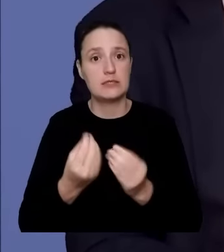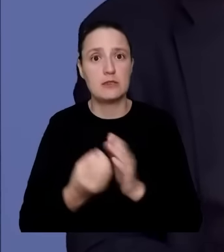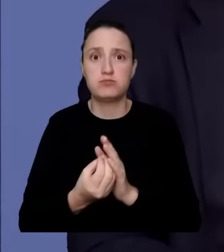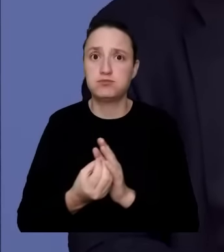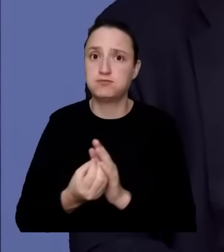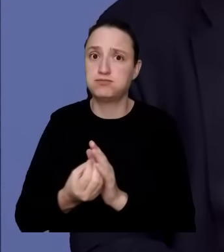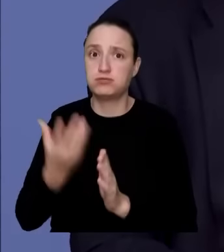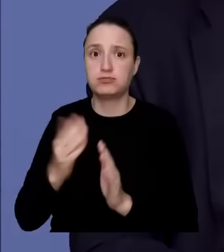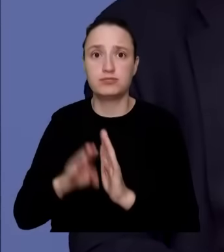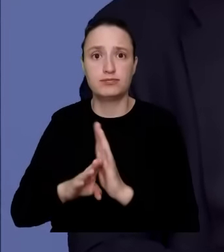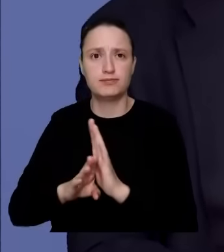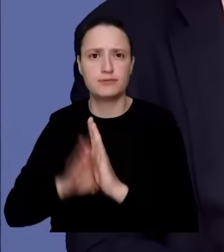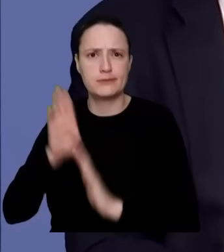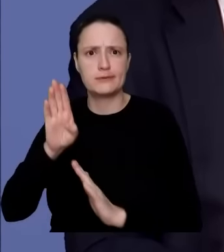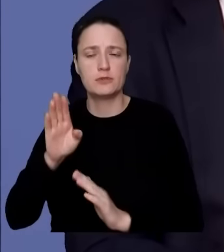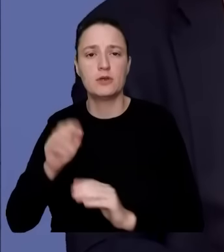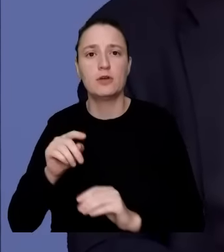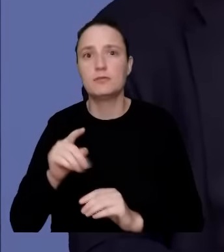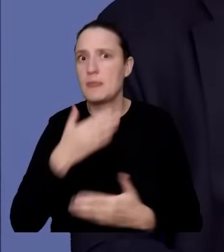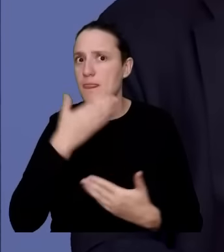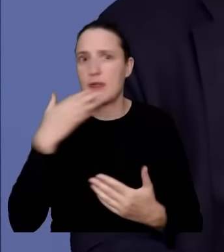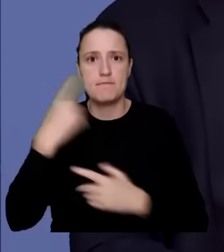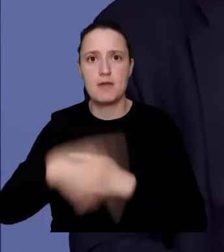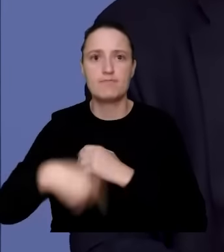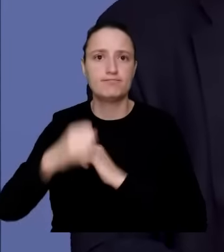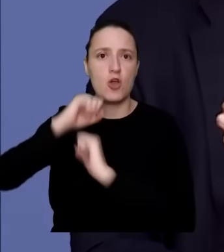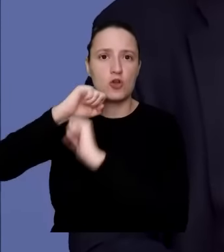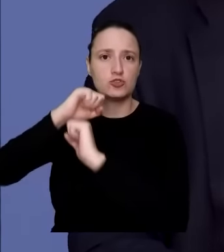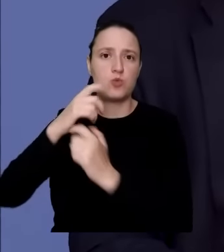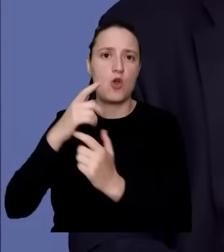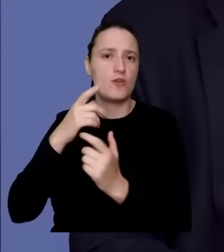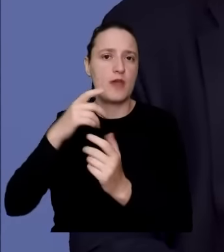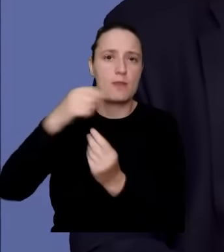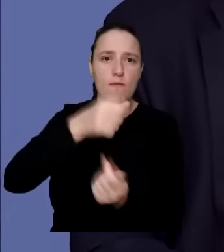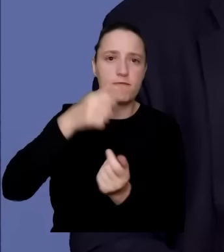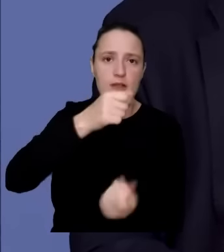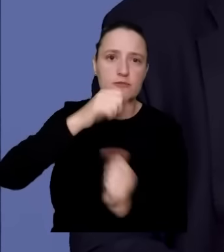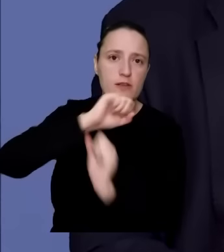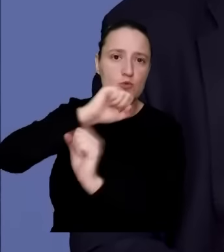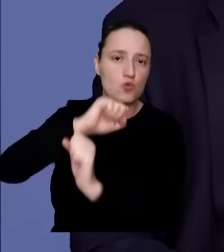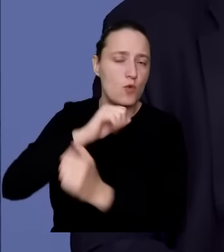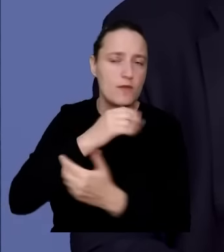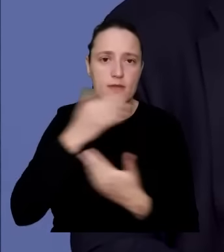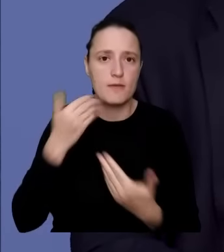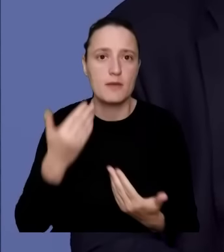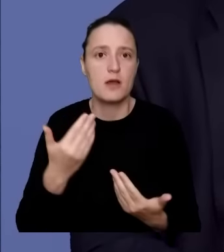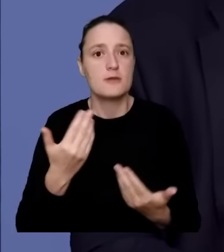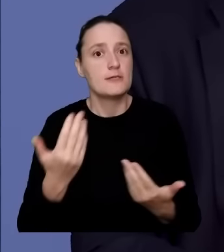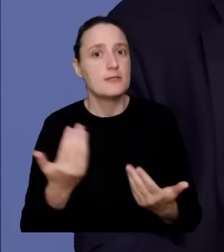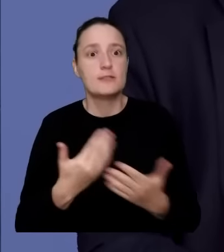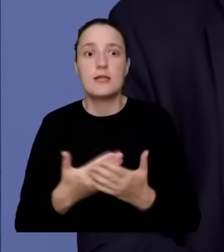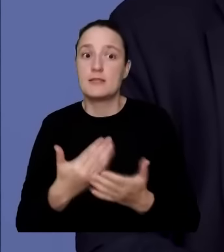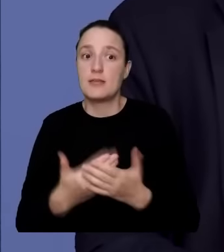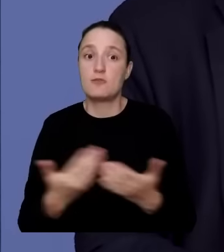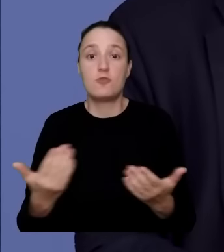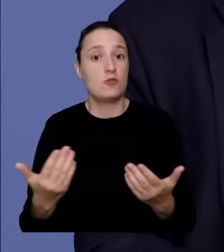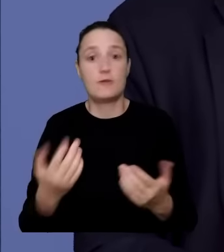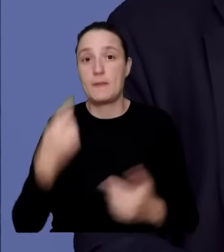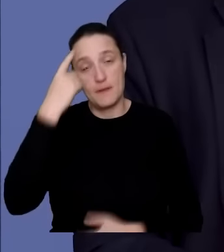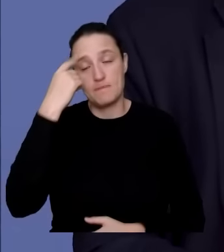góry nie ma żadnych tarcz osłonowych No i tak naprawdę tutaj spodziewam się nie spodziewam się nic